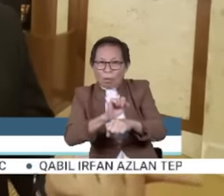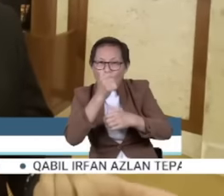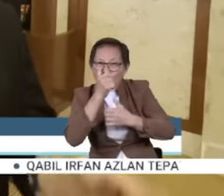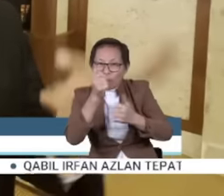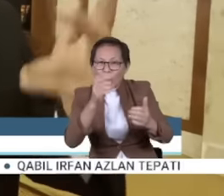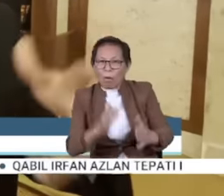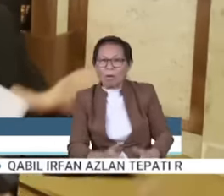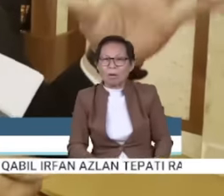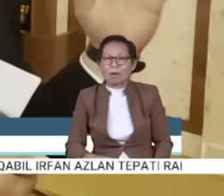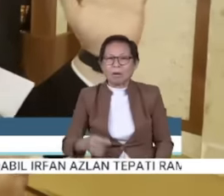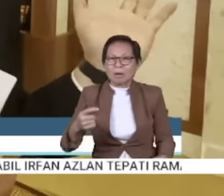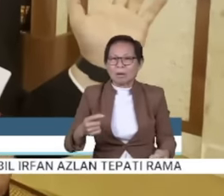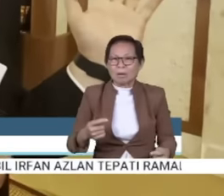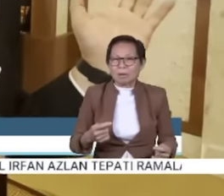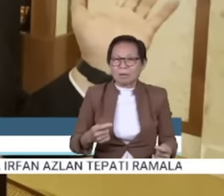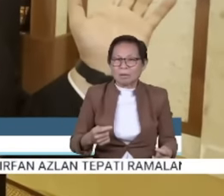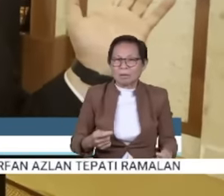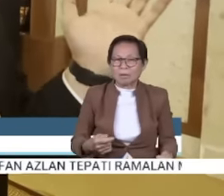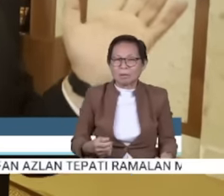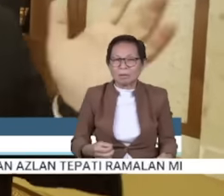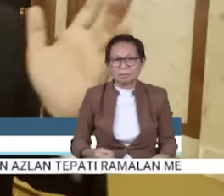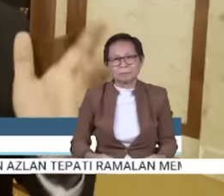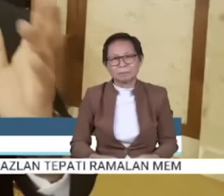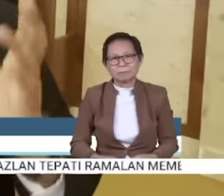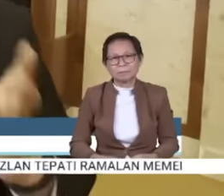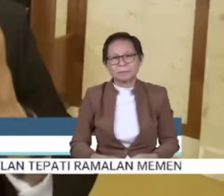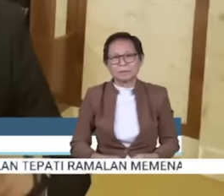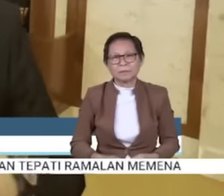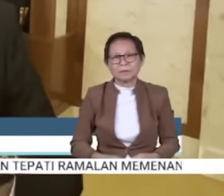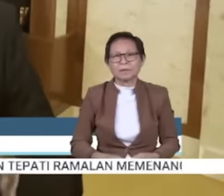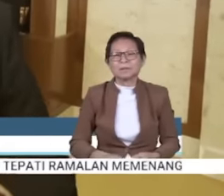tiktok mungkin tak perlu di TV